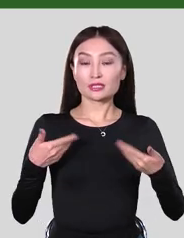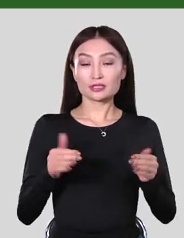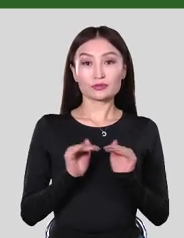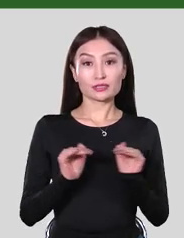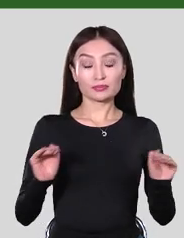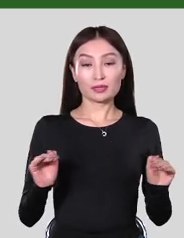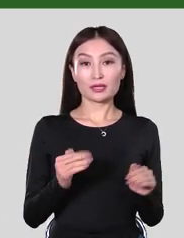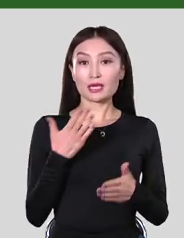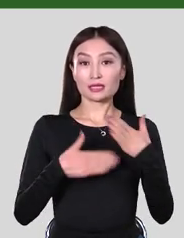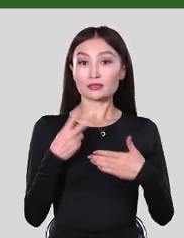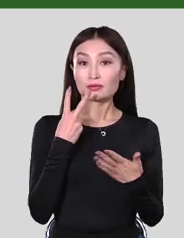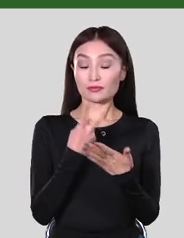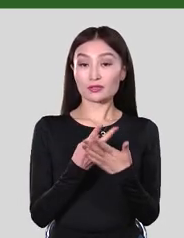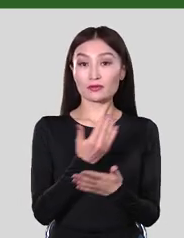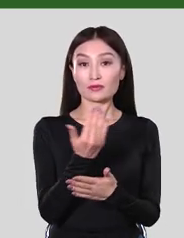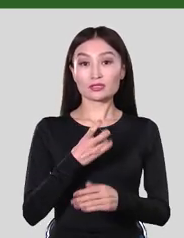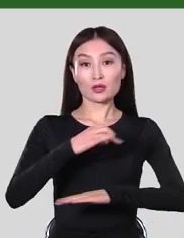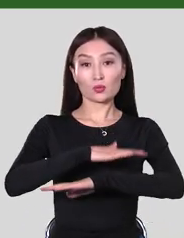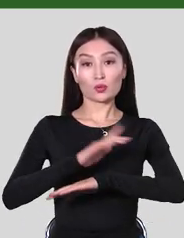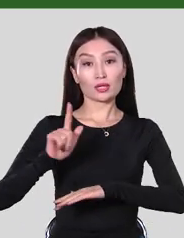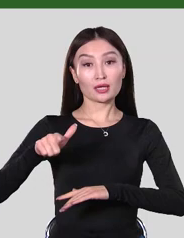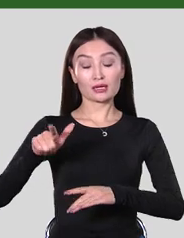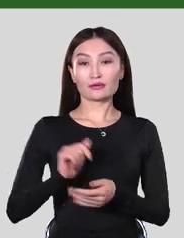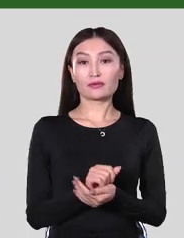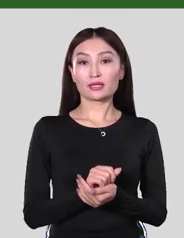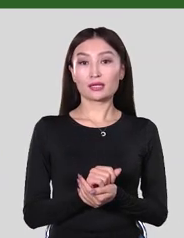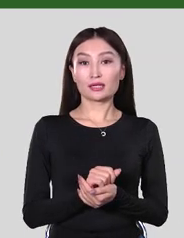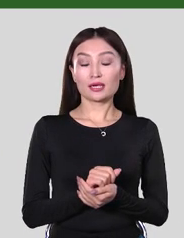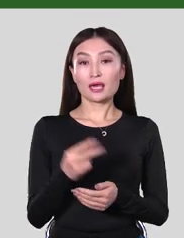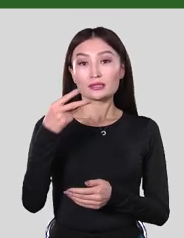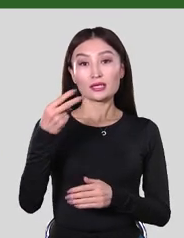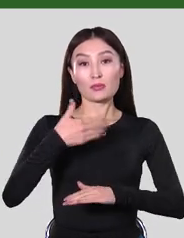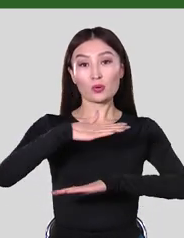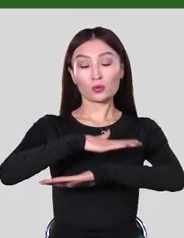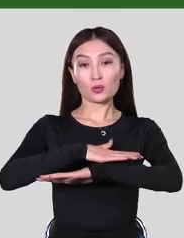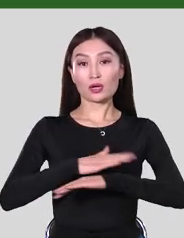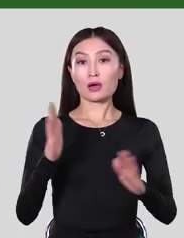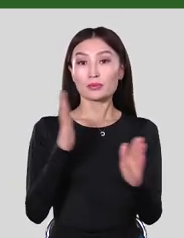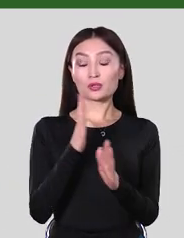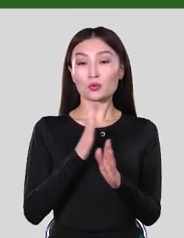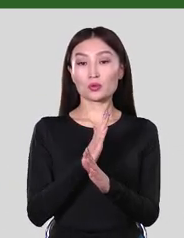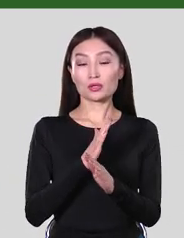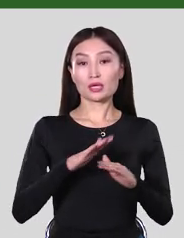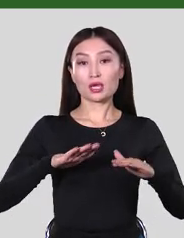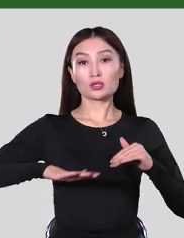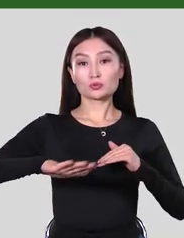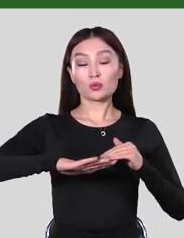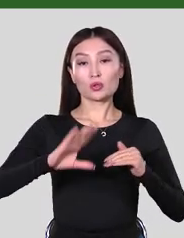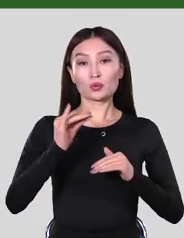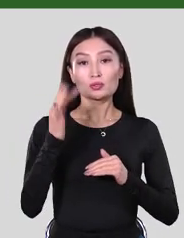Здравствуйте, ребята! Я рада приветствовать вас на уроке географии. Тема урока – природные зоны Южной